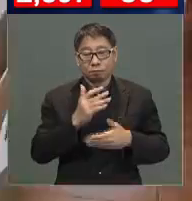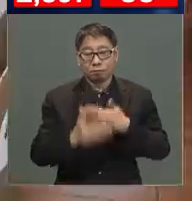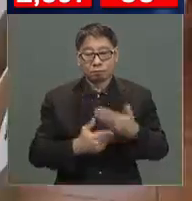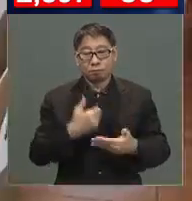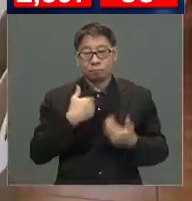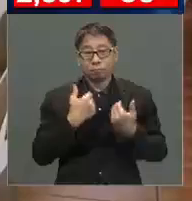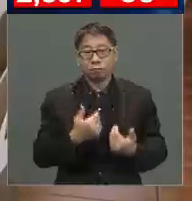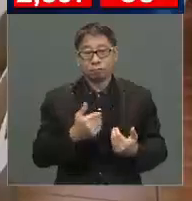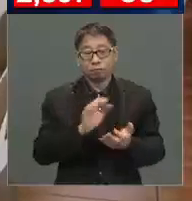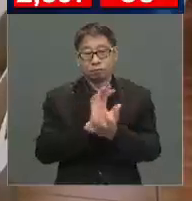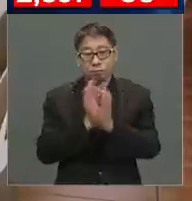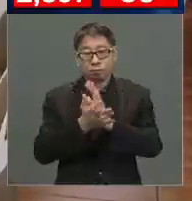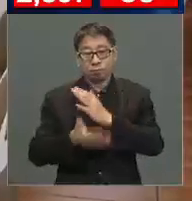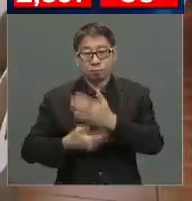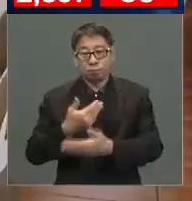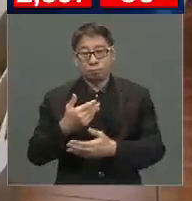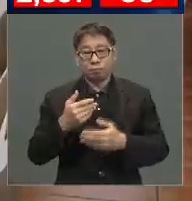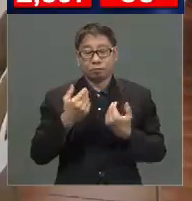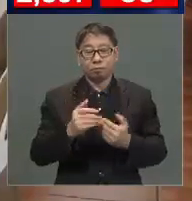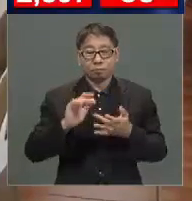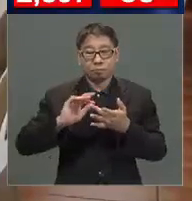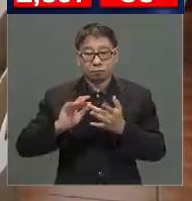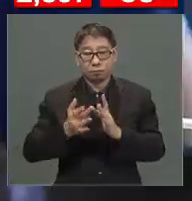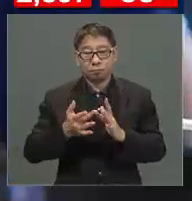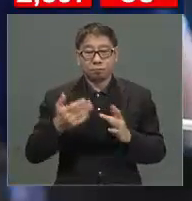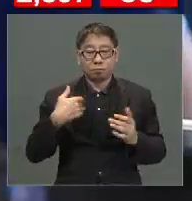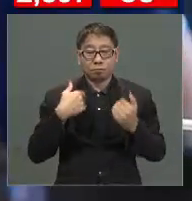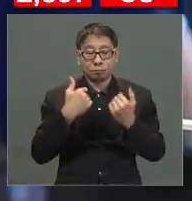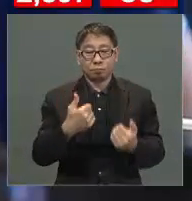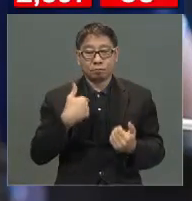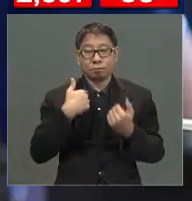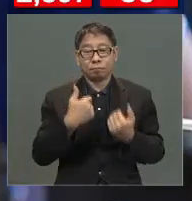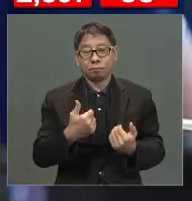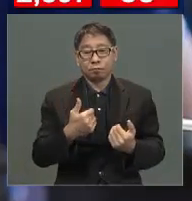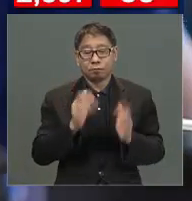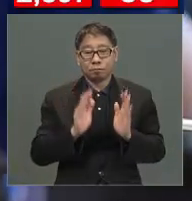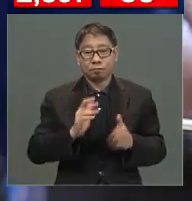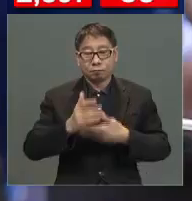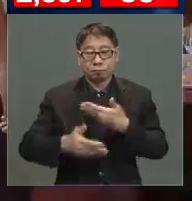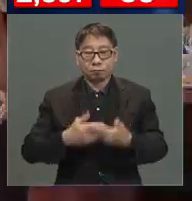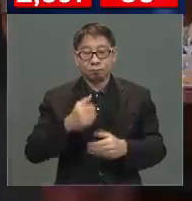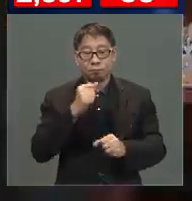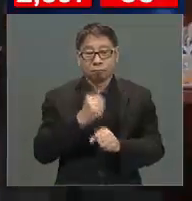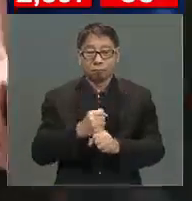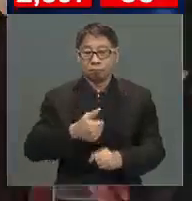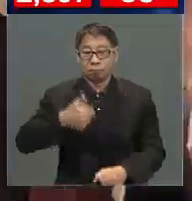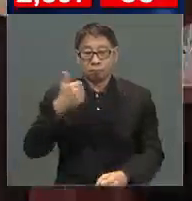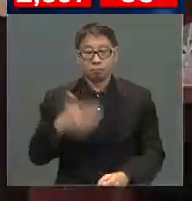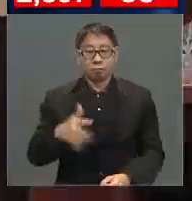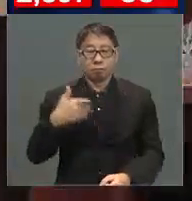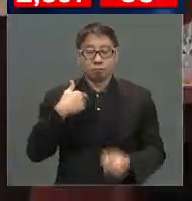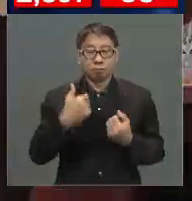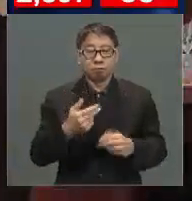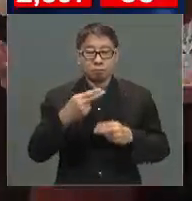างส่วนที่ปรับตัวไปขายอัญมณีทางออนไลน์เพื่อความอยู่รอดแต่ก็ไม่ใช่ว่าผู้ค้าทุกคนจะทำได้เพ